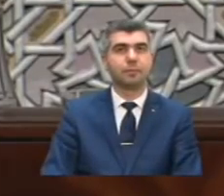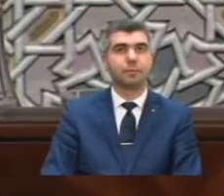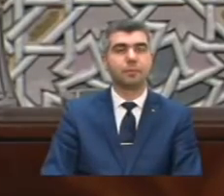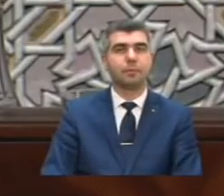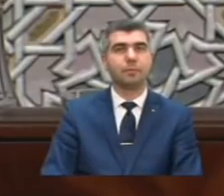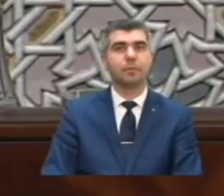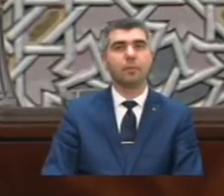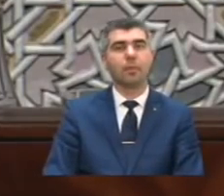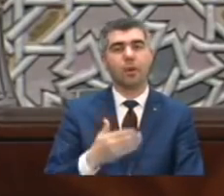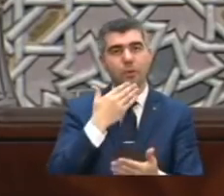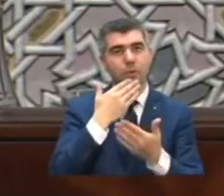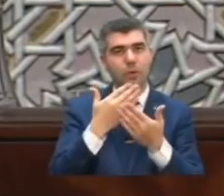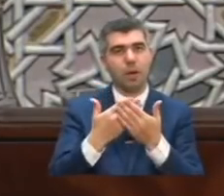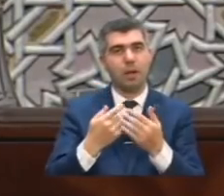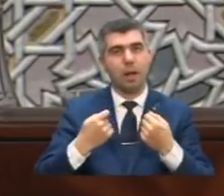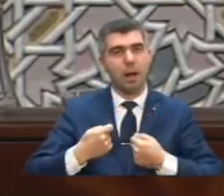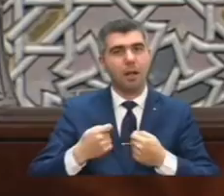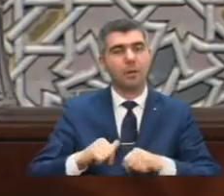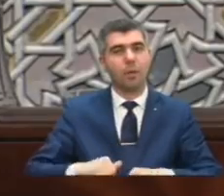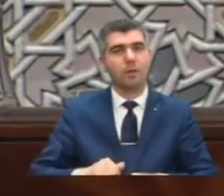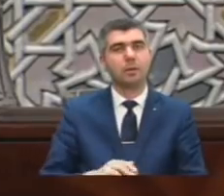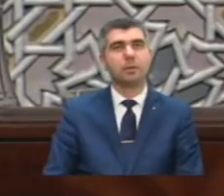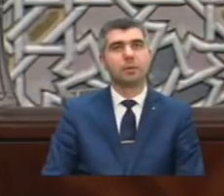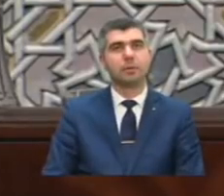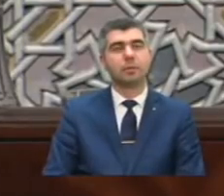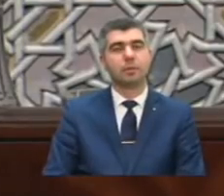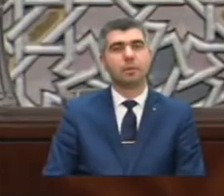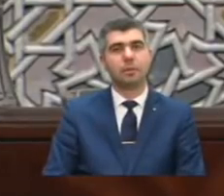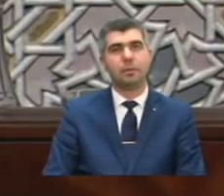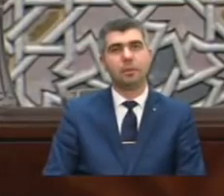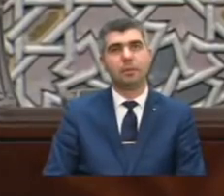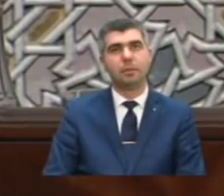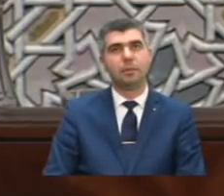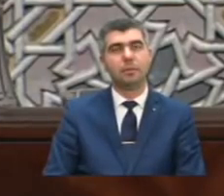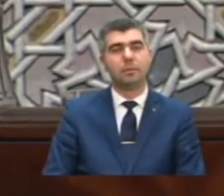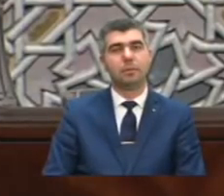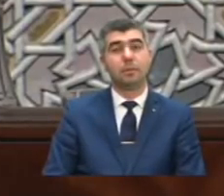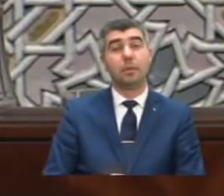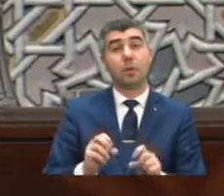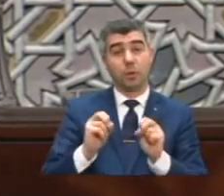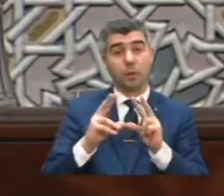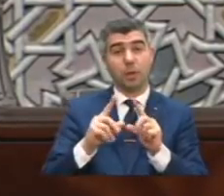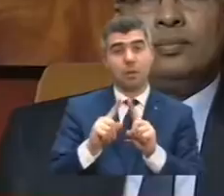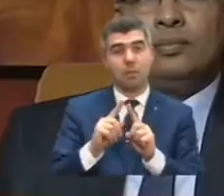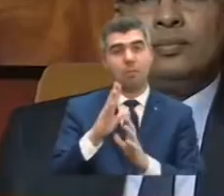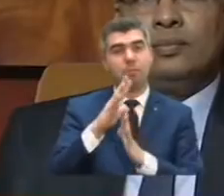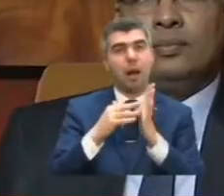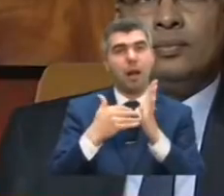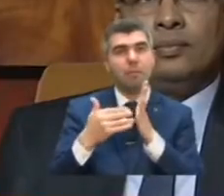شكرا سيد الرئيس. سيد الوزير، بالفعل على مستوى تقييم البرنامج الثاني للطرق